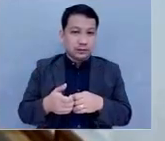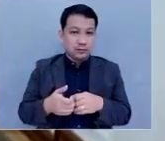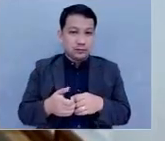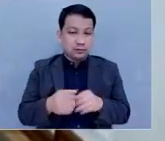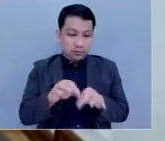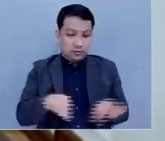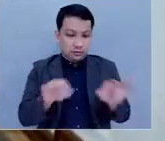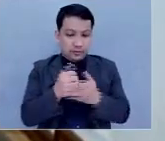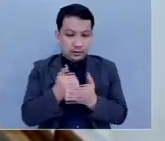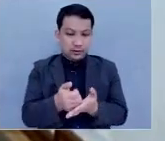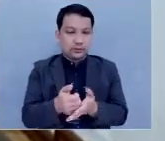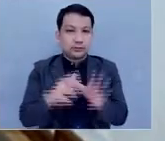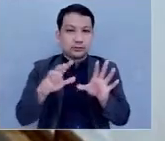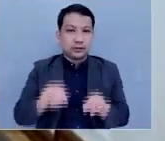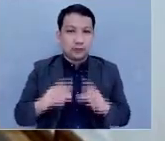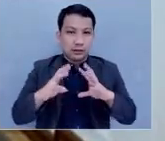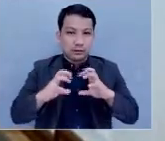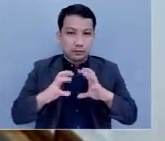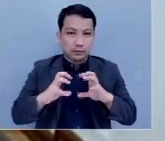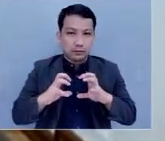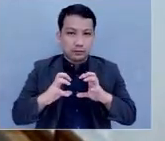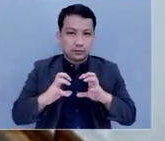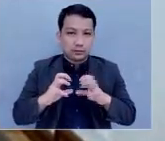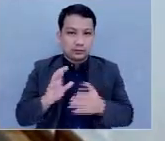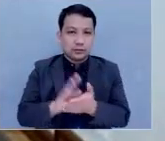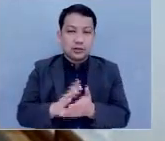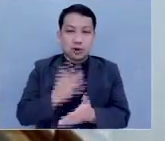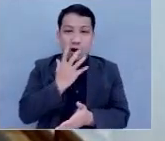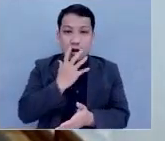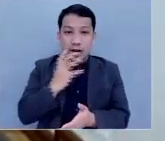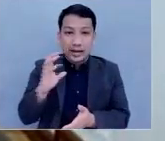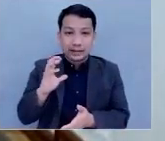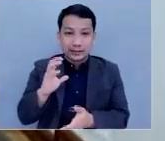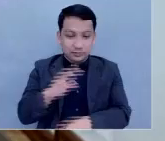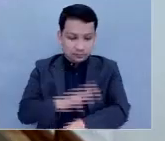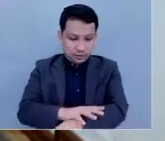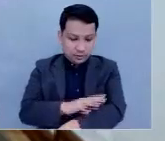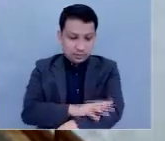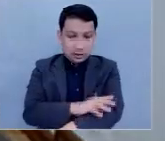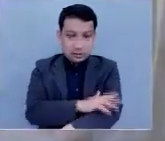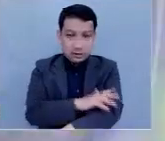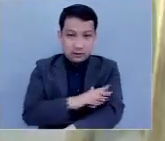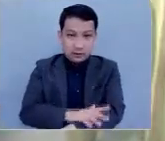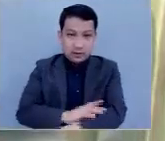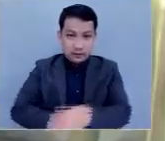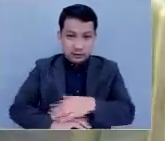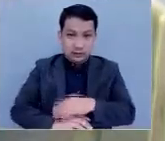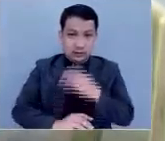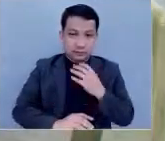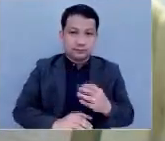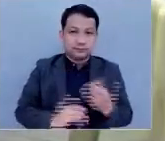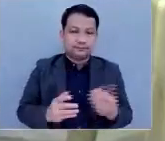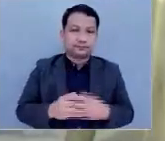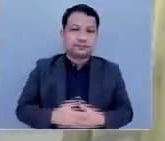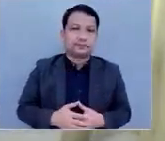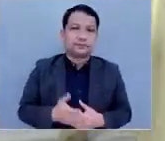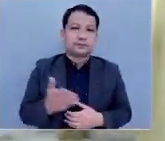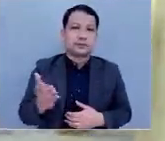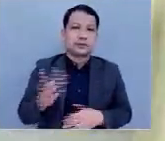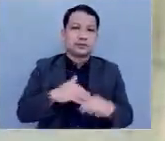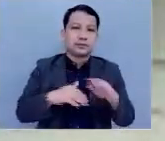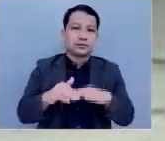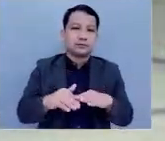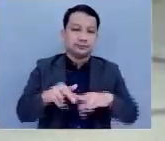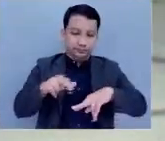pong makapagpahupa ng cramps ang pagdampi ng mainit na tuwalya o heat pack sa apektadong bahagi ng katawan. Mainam din na mag-ayos ng